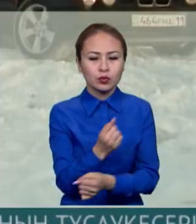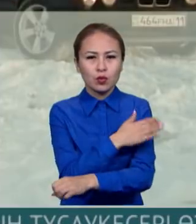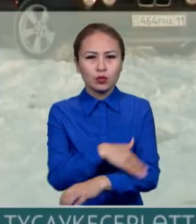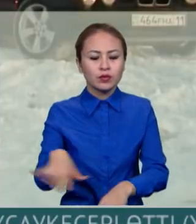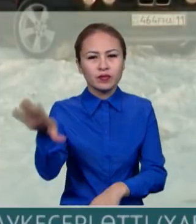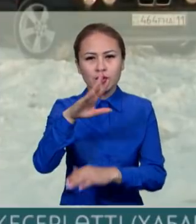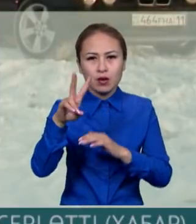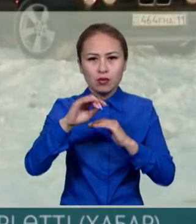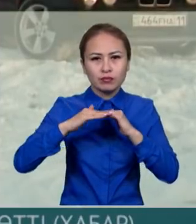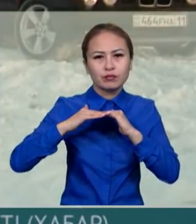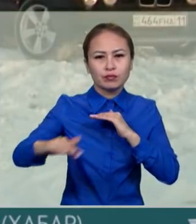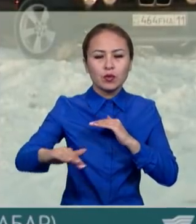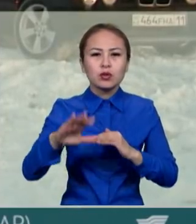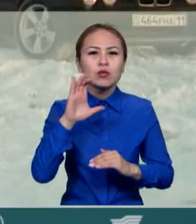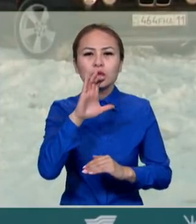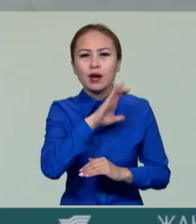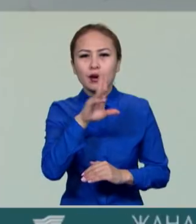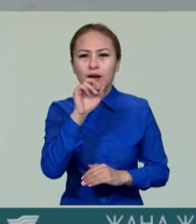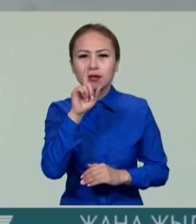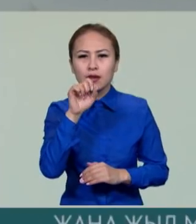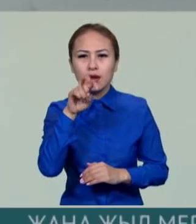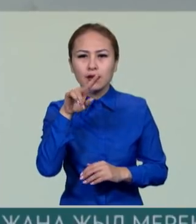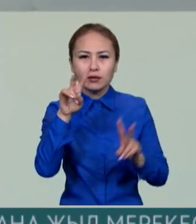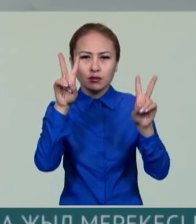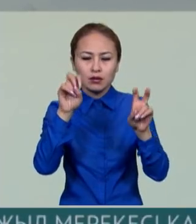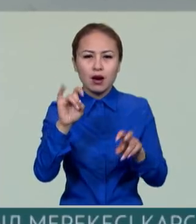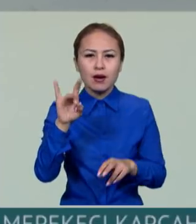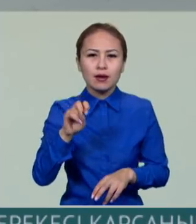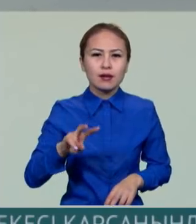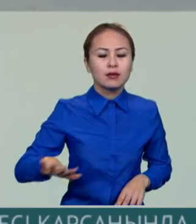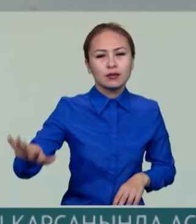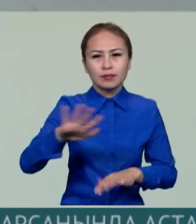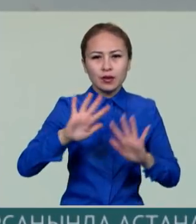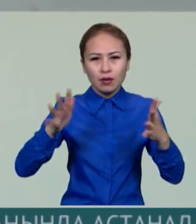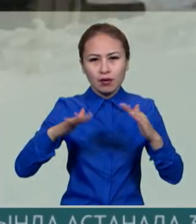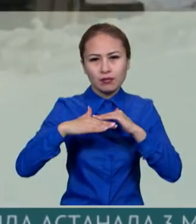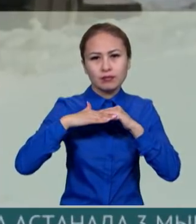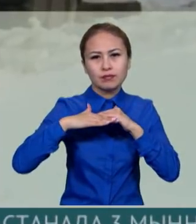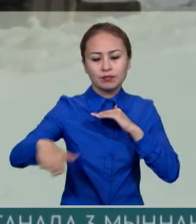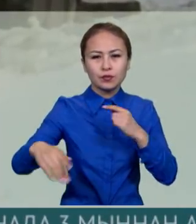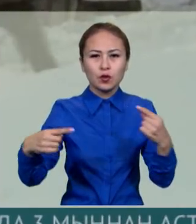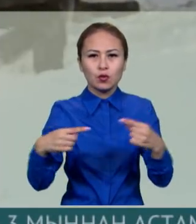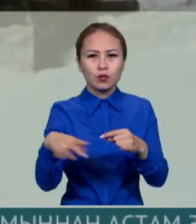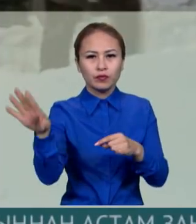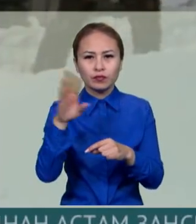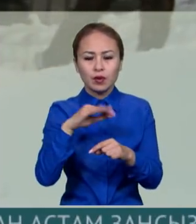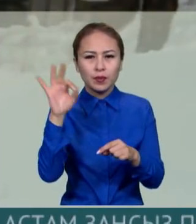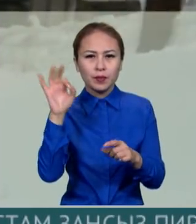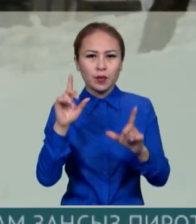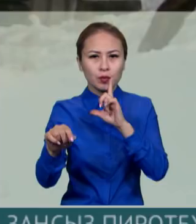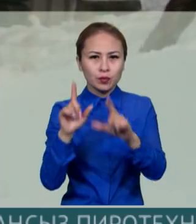жолдарды көктайғаққа айналдырды. Әсіресе солтүстік қазалы арал аудандарында айнадай жылтыр трасса бойында жолдан шығып кету деректері жиілеп